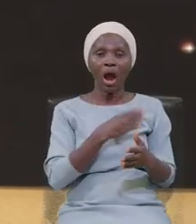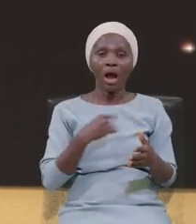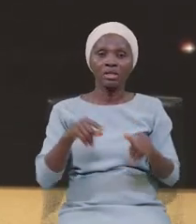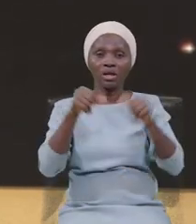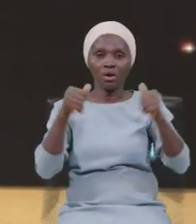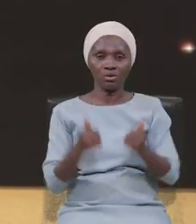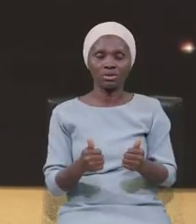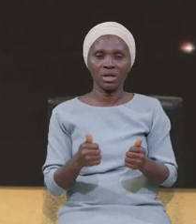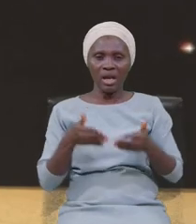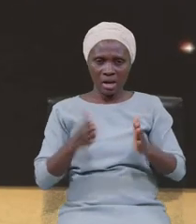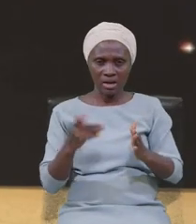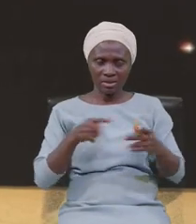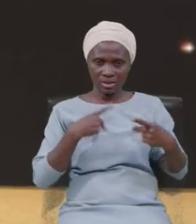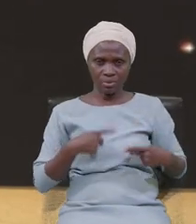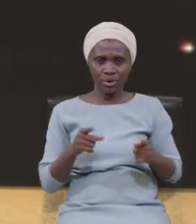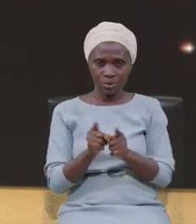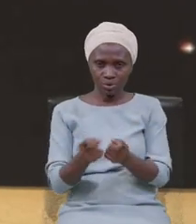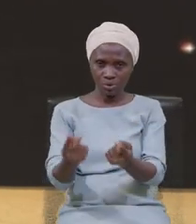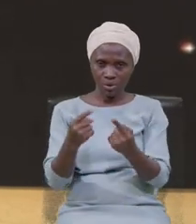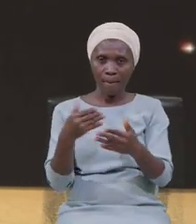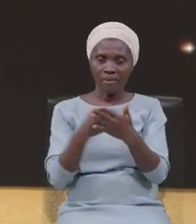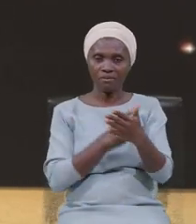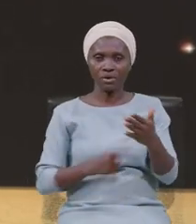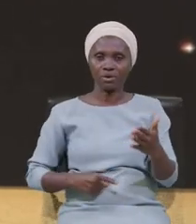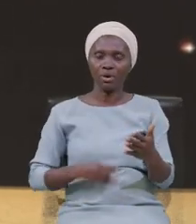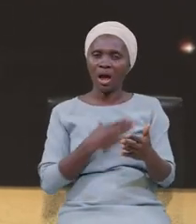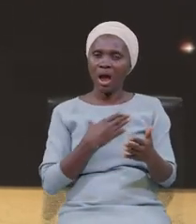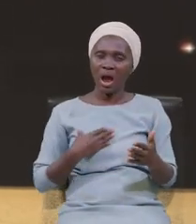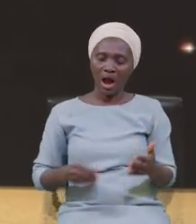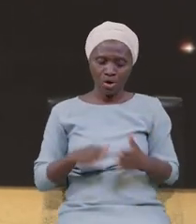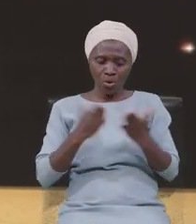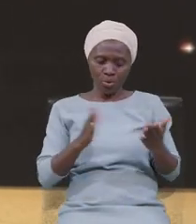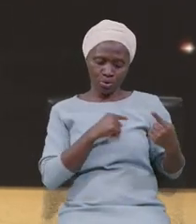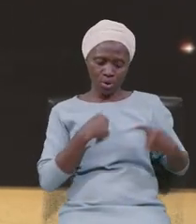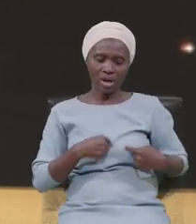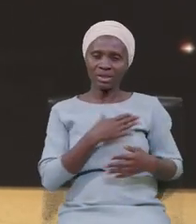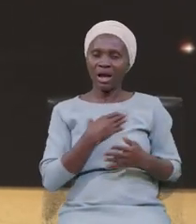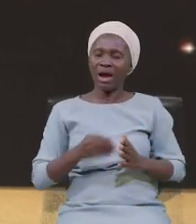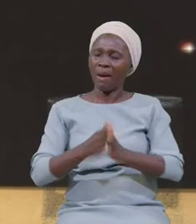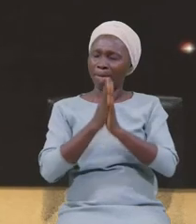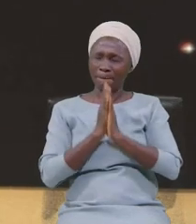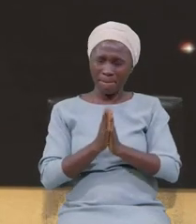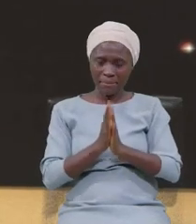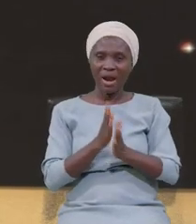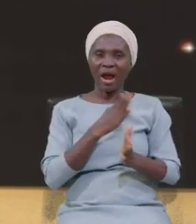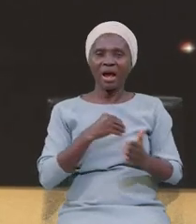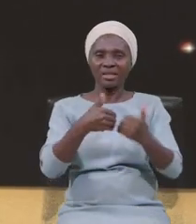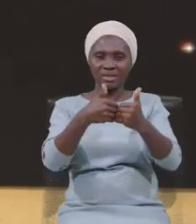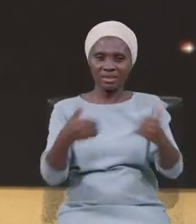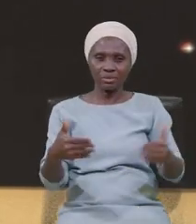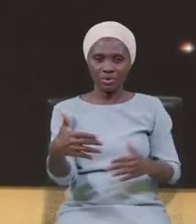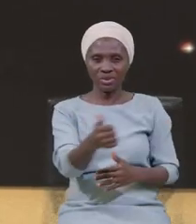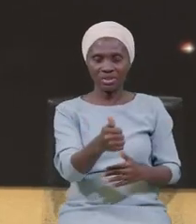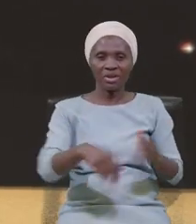que les sacrificateurs viennent devant le Seigneur, déchirez vos cœurs et éloignez-vous de tout ce qui est mauvais